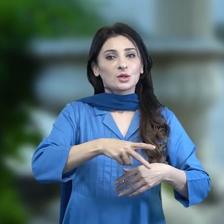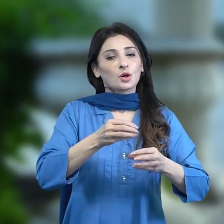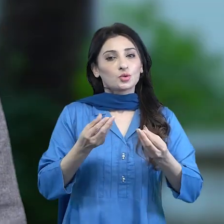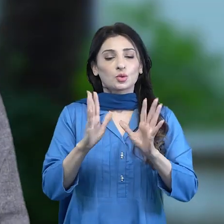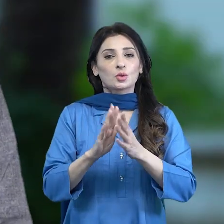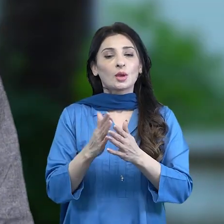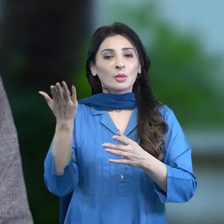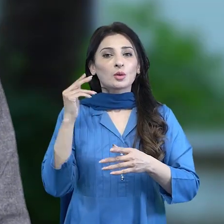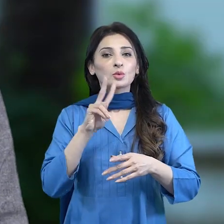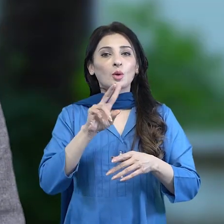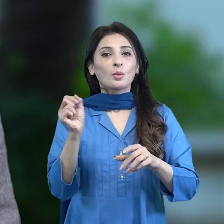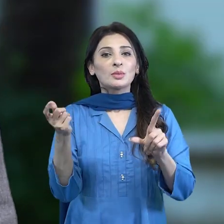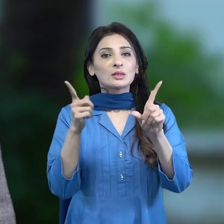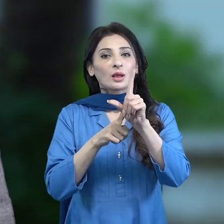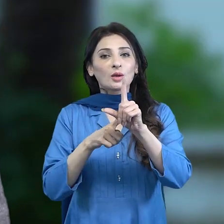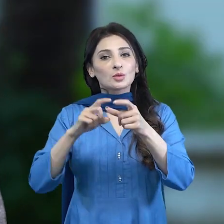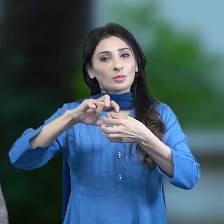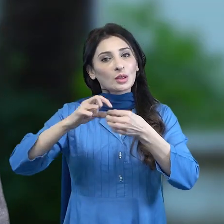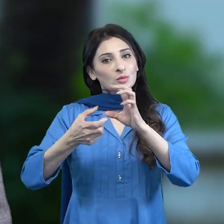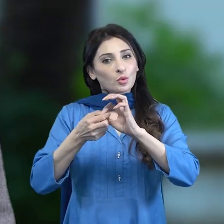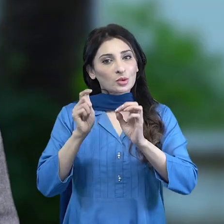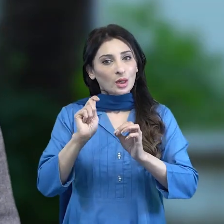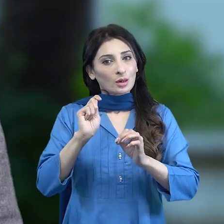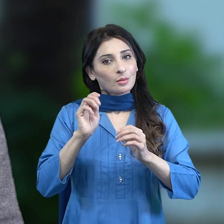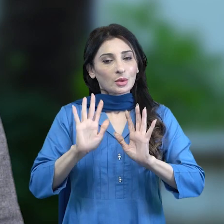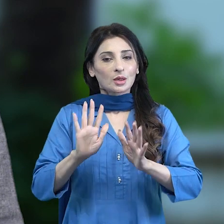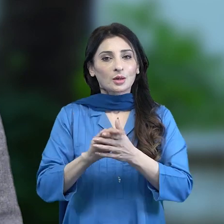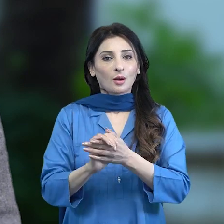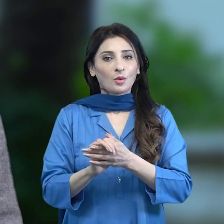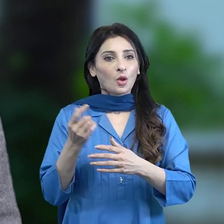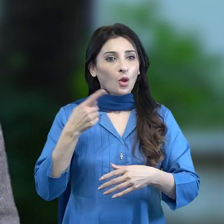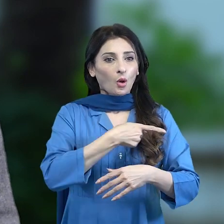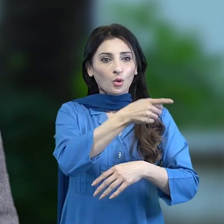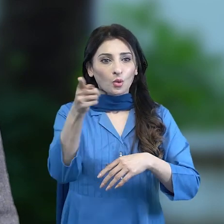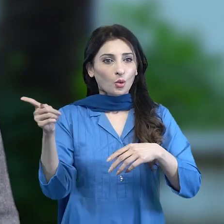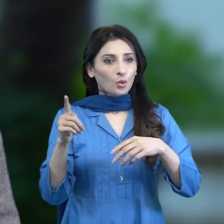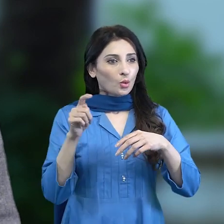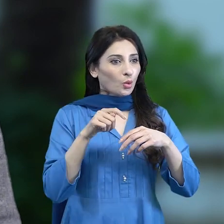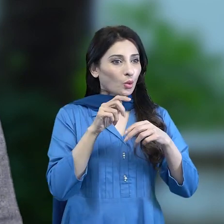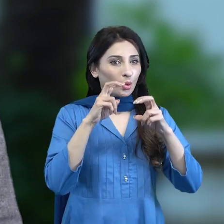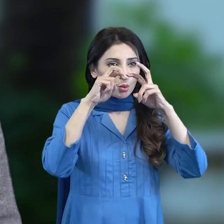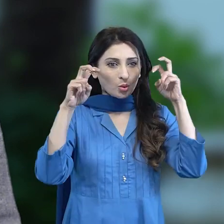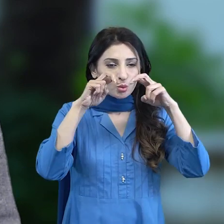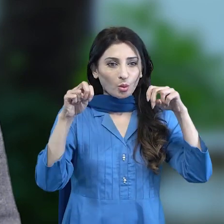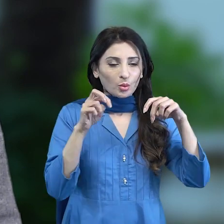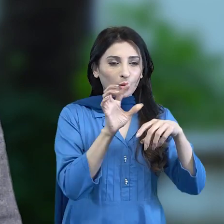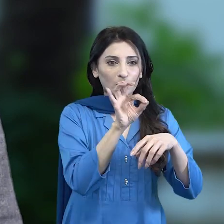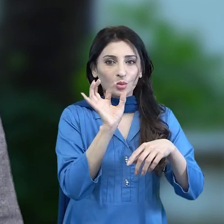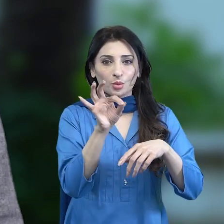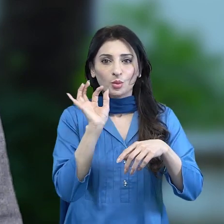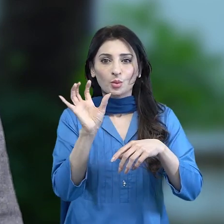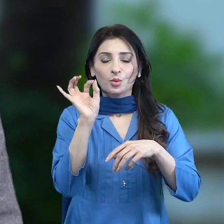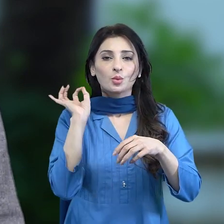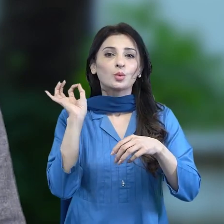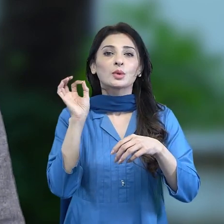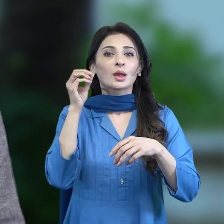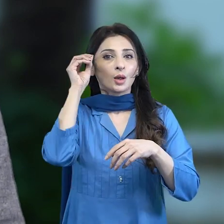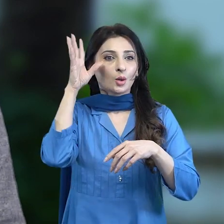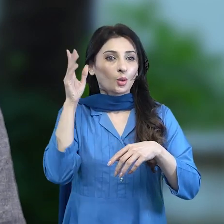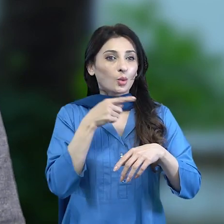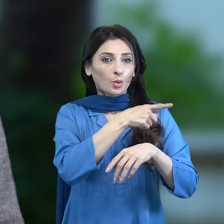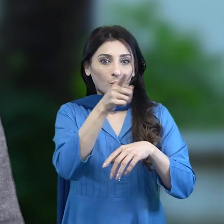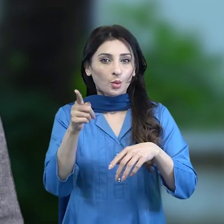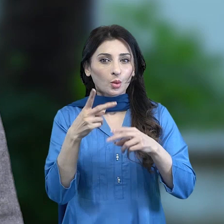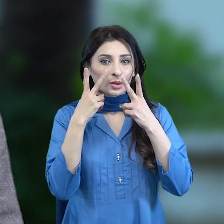है। मैं गुज़िश्ता 20 सालों से स्पोर्ट्स की फ़ील्ड से वाबस्ता हूँ और टैलेंट आइडेंटिफ़िकेशन से लेके टैलेंट डेवलपमेंट के तमाम मराहिल से